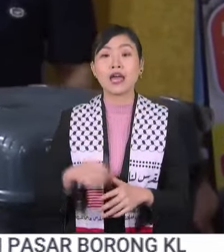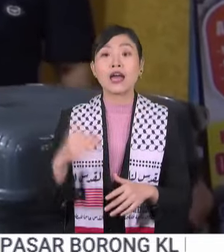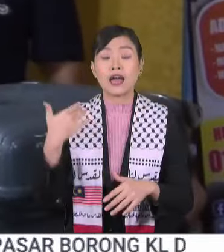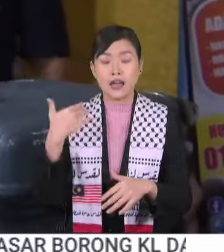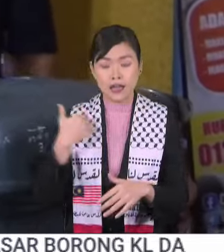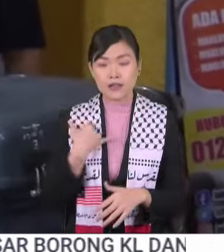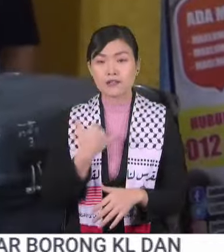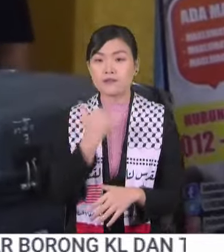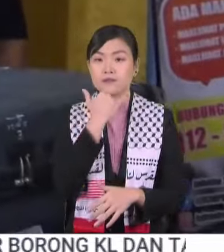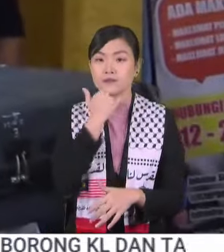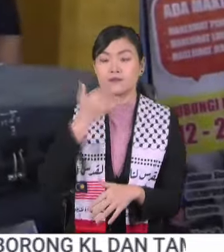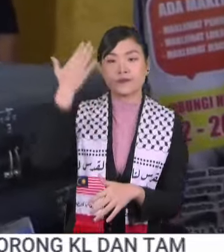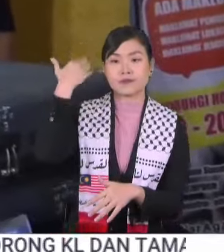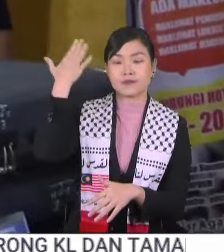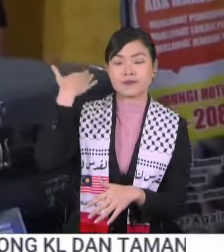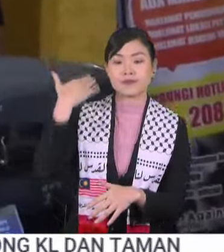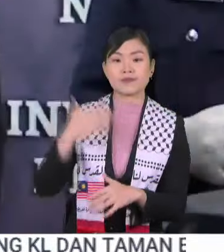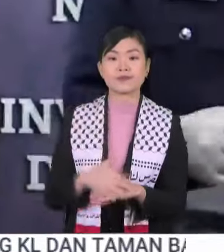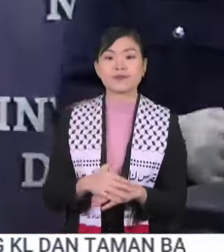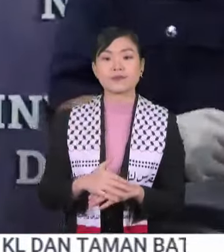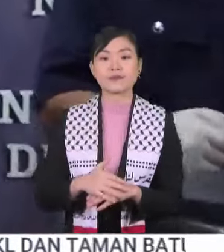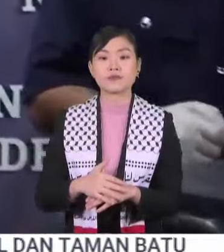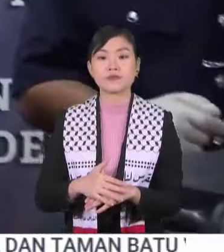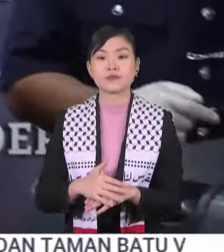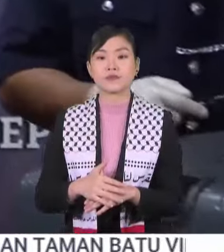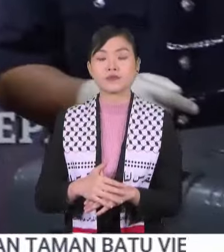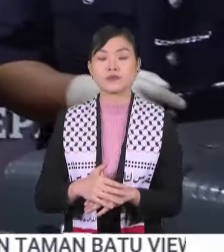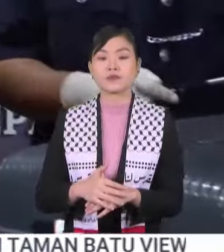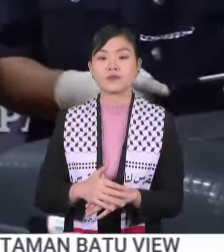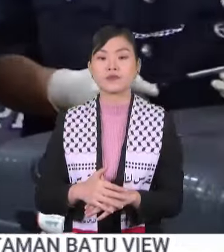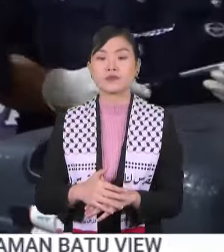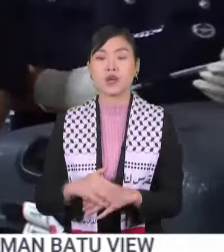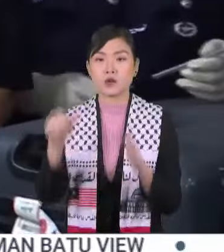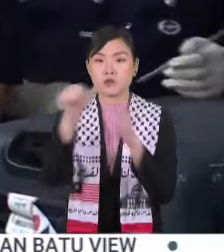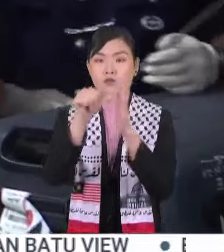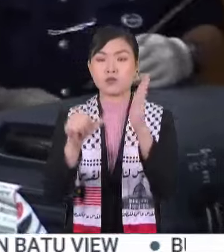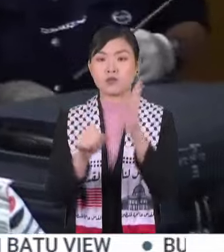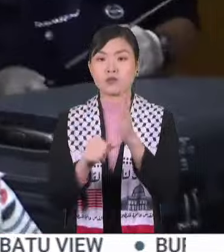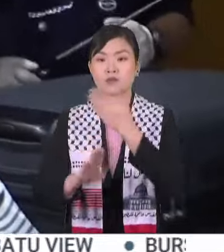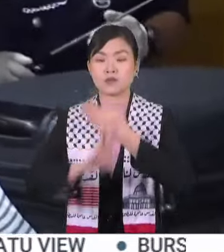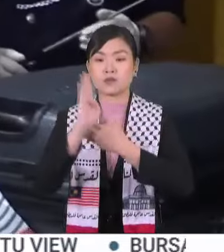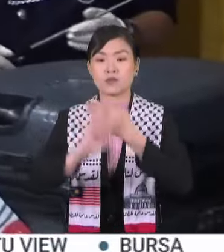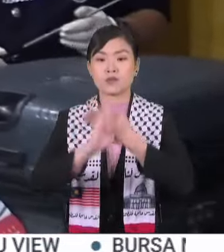lampau kes disiasat di bawah seksyen 39b akta darah berbahaya